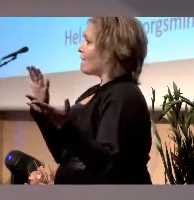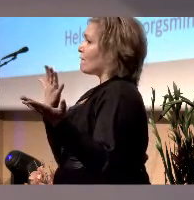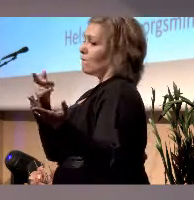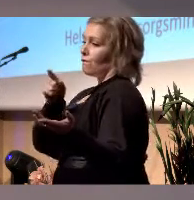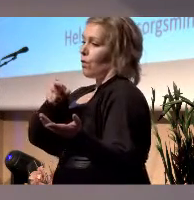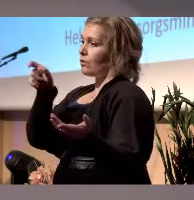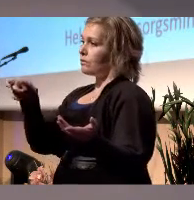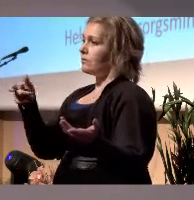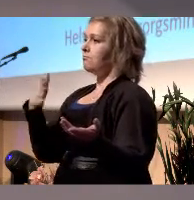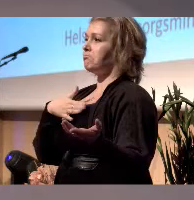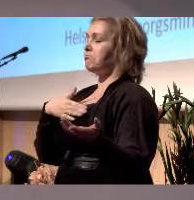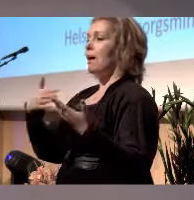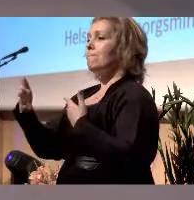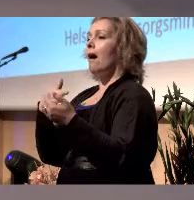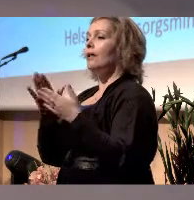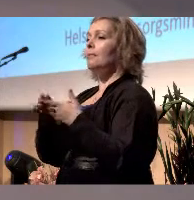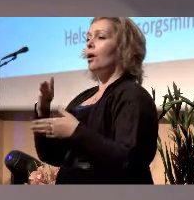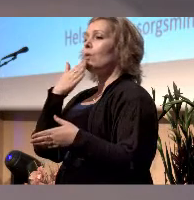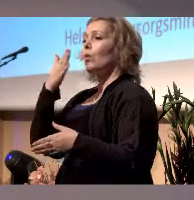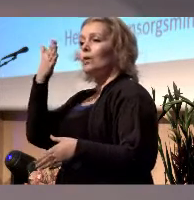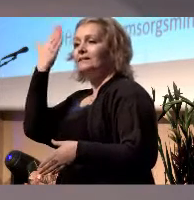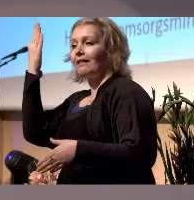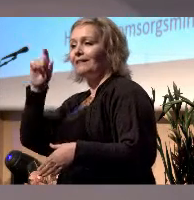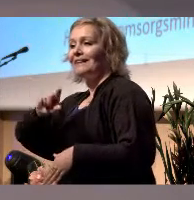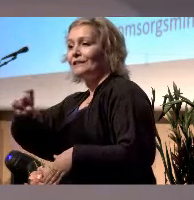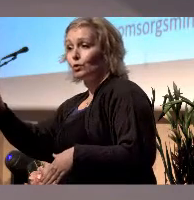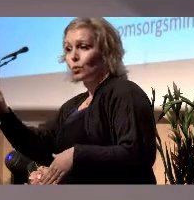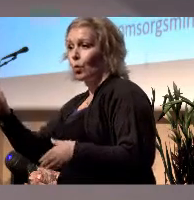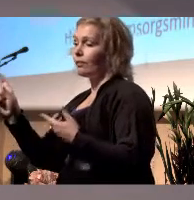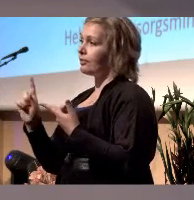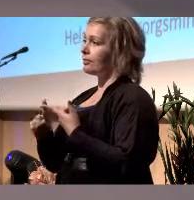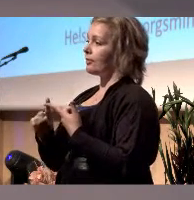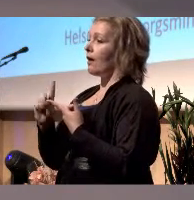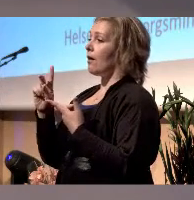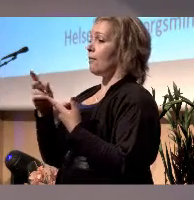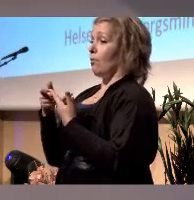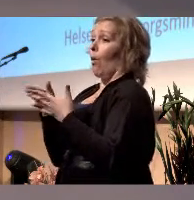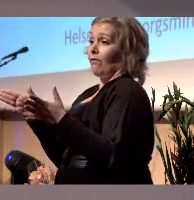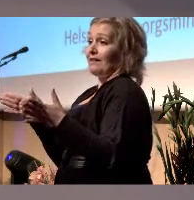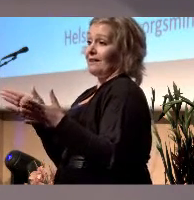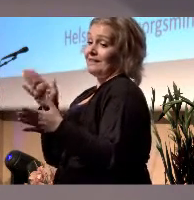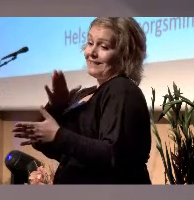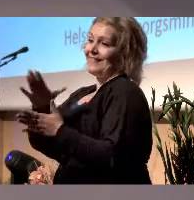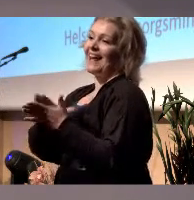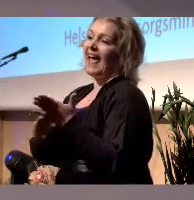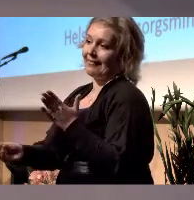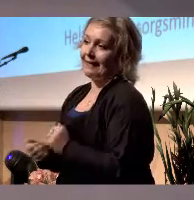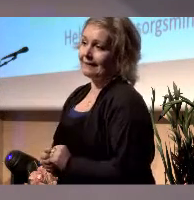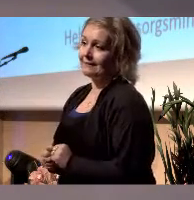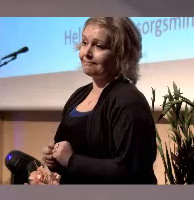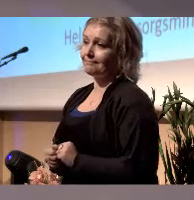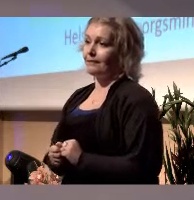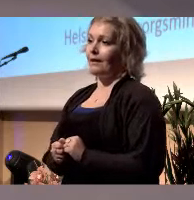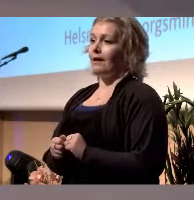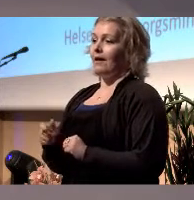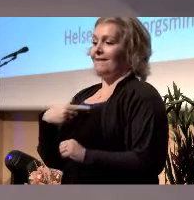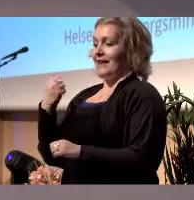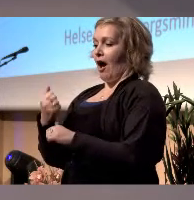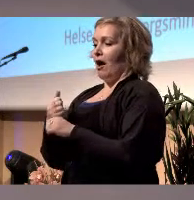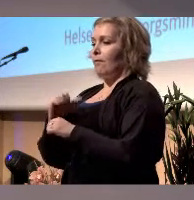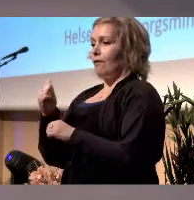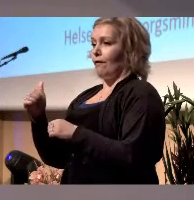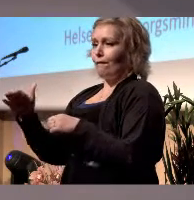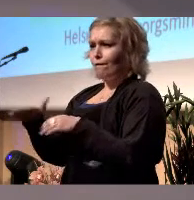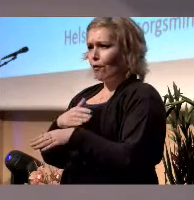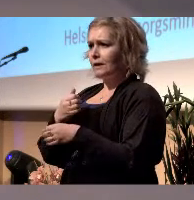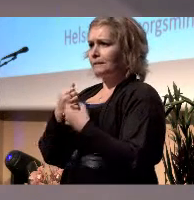hun vil behandles blant godkjente institusjoner på det offentliges regning. Vi arbeider nå for